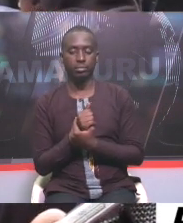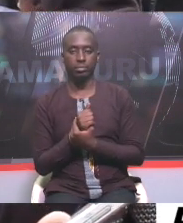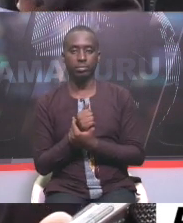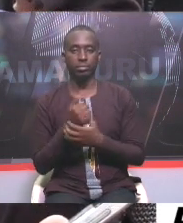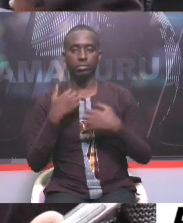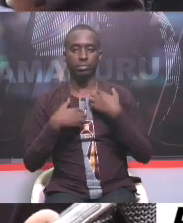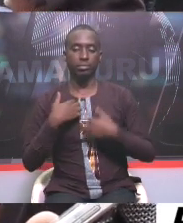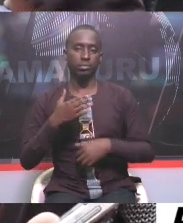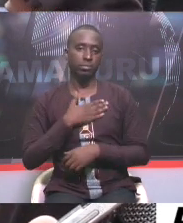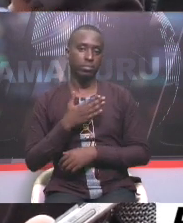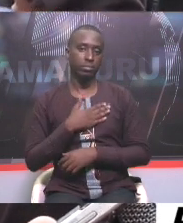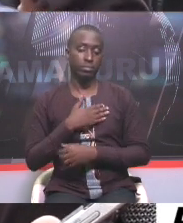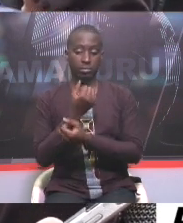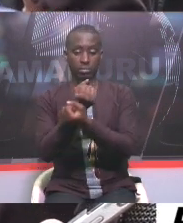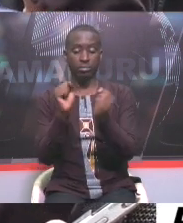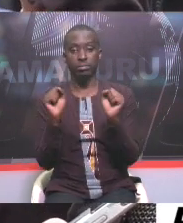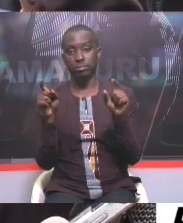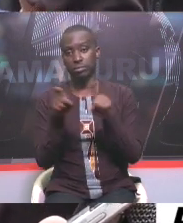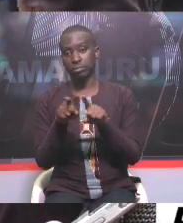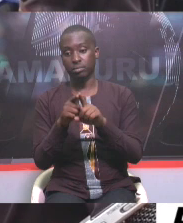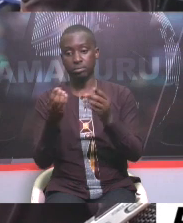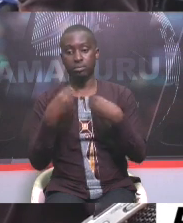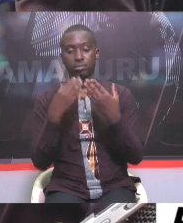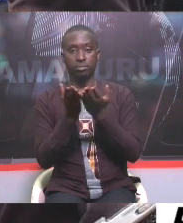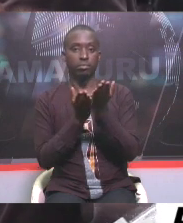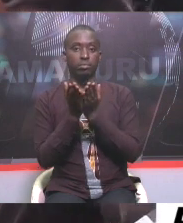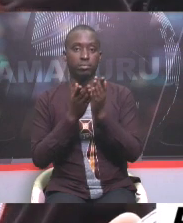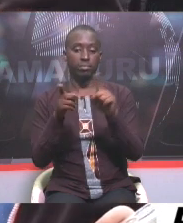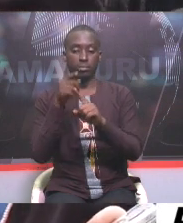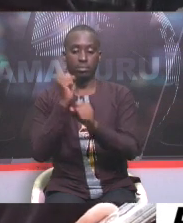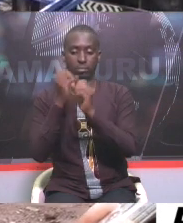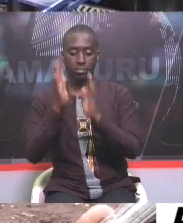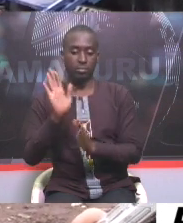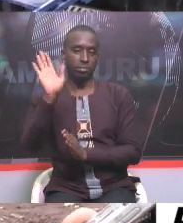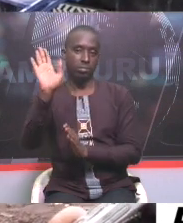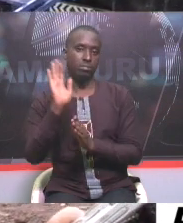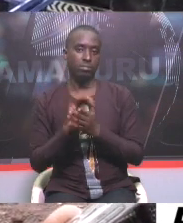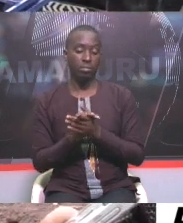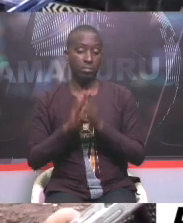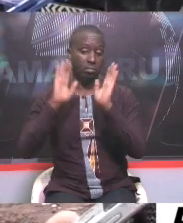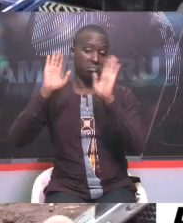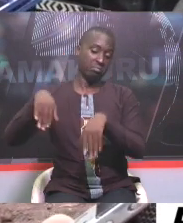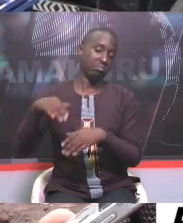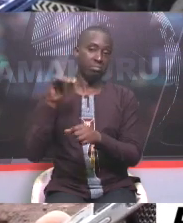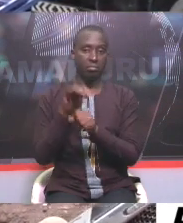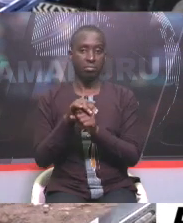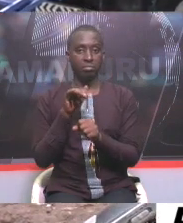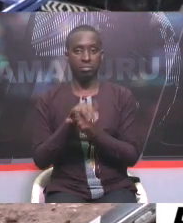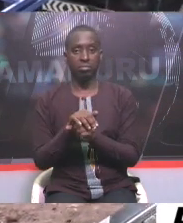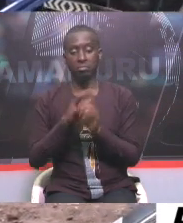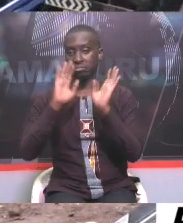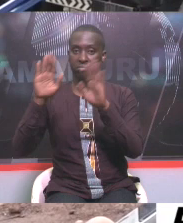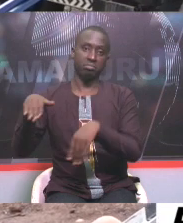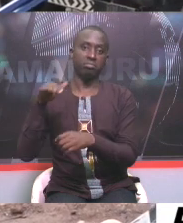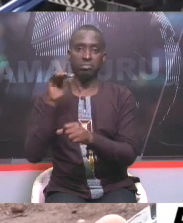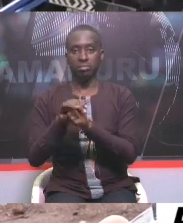ikivuzo cyanjye ni uko mwe baturenganura bakajya natwe baraduhereza serivisi ng'abakozi babo baraduteranaga cyane